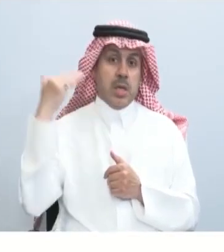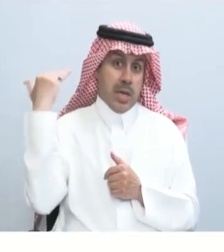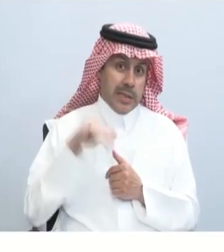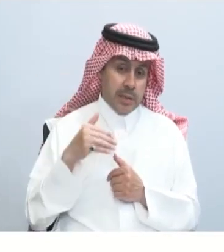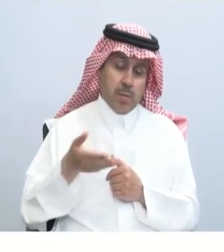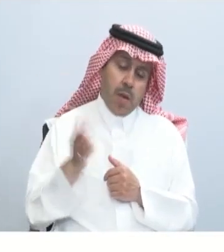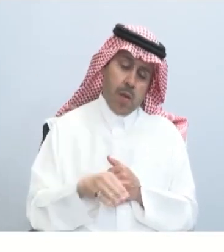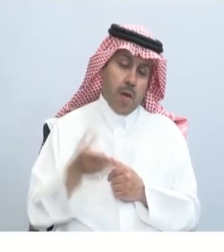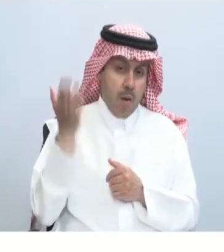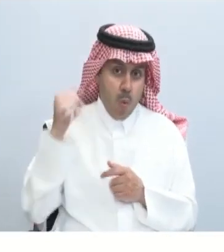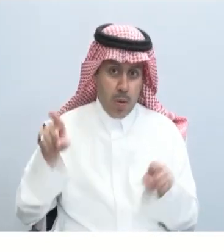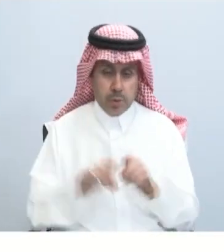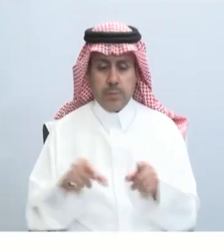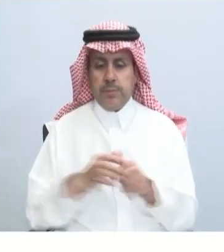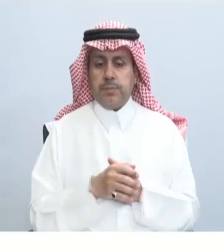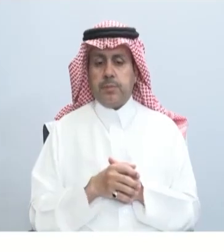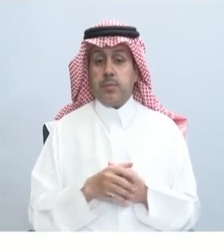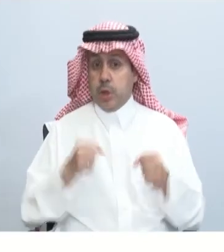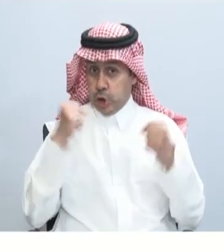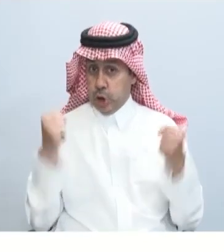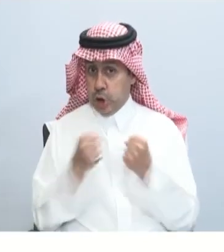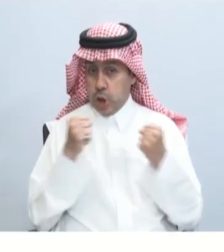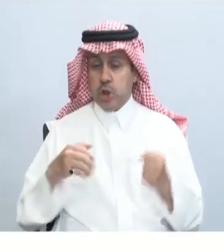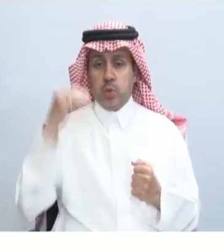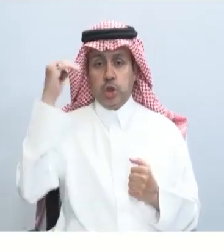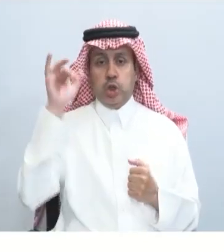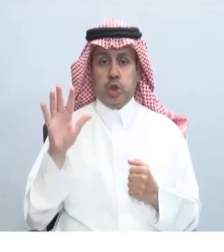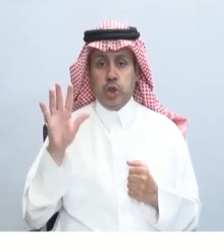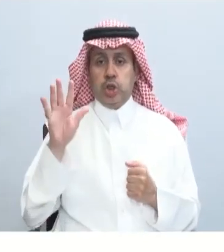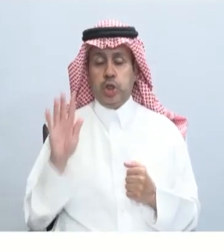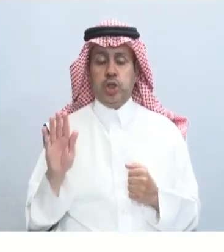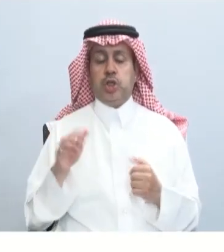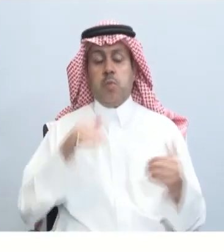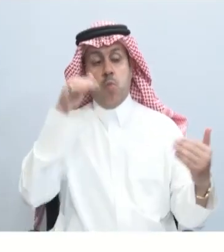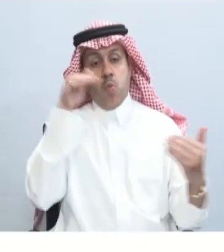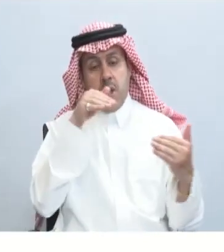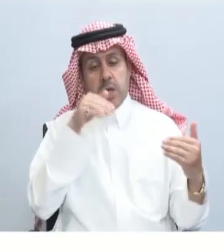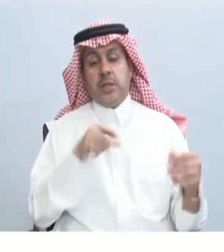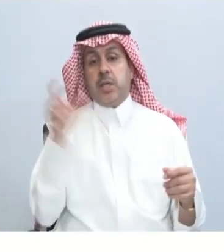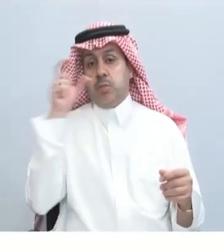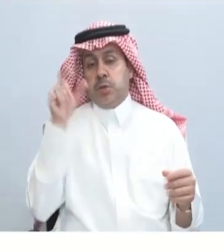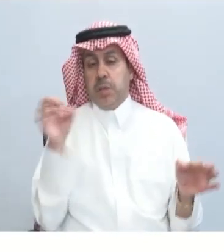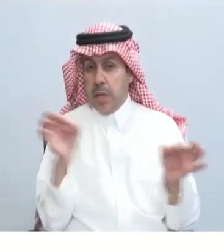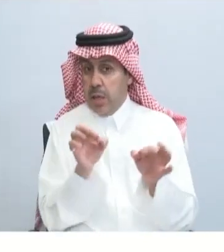واتجهوا به ال لملاقاه المسلمين عند جبل احد